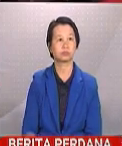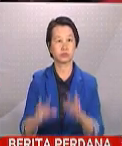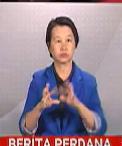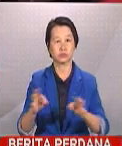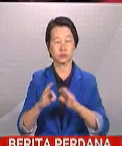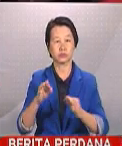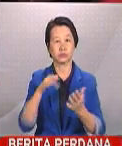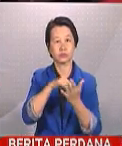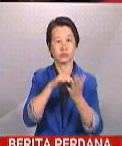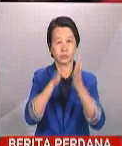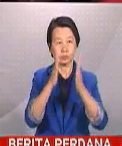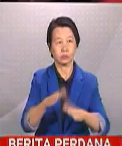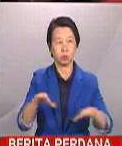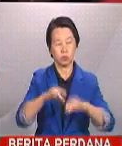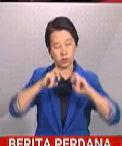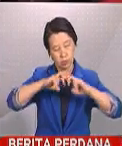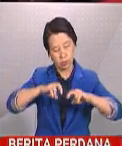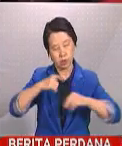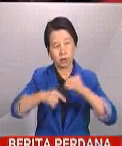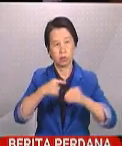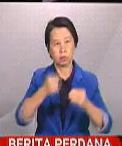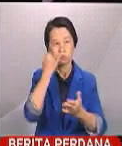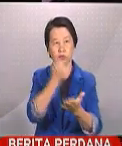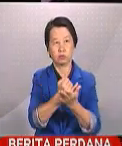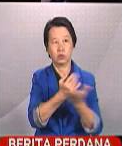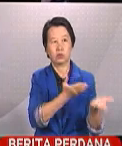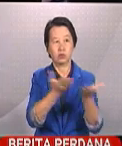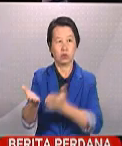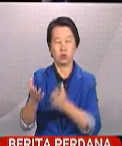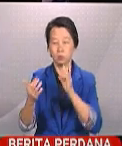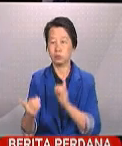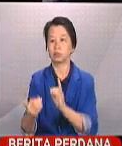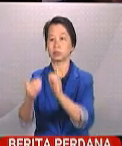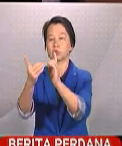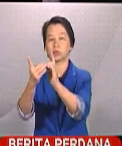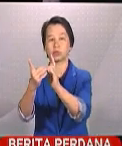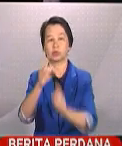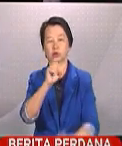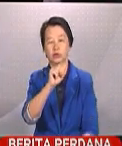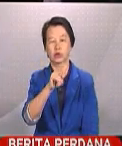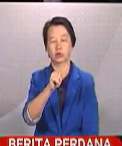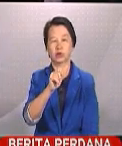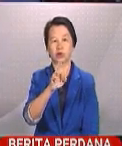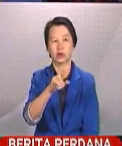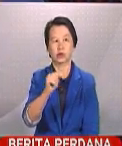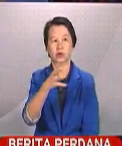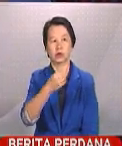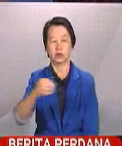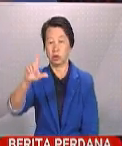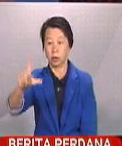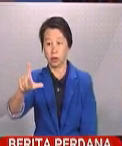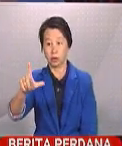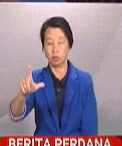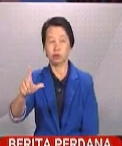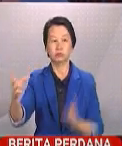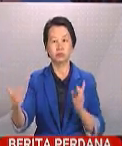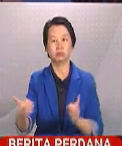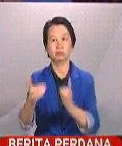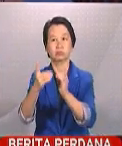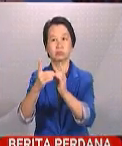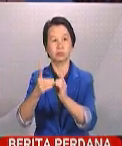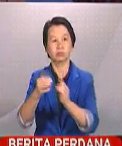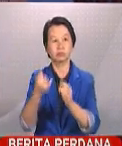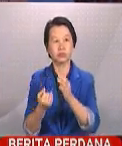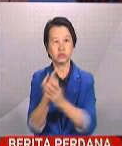Mengisahkan seorang pelajar yang membuat kajian mengenai penjenayah membawakan pertemuan antara Sutra dan L. Namun, kemesraan yang